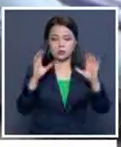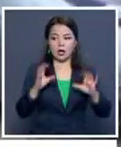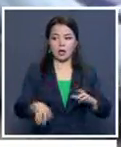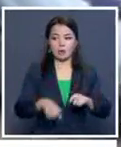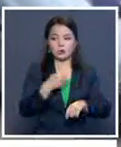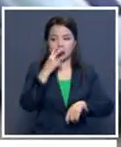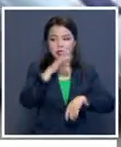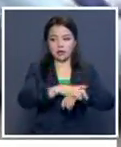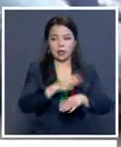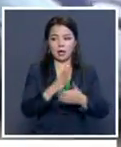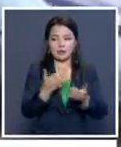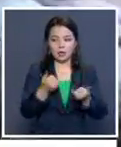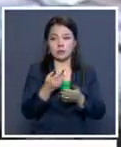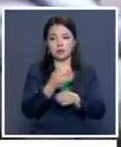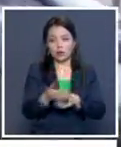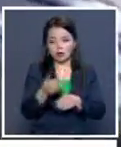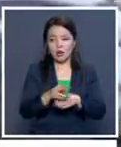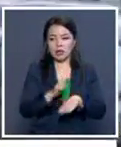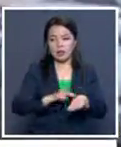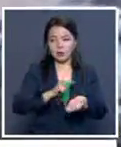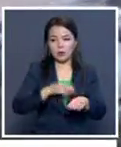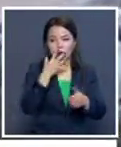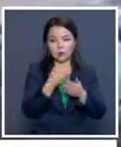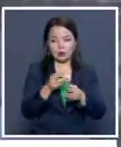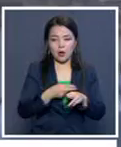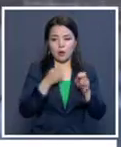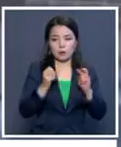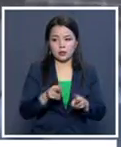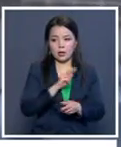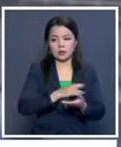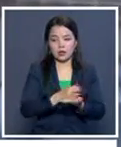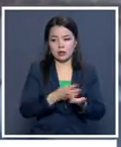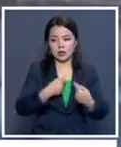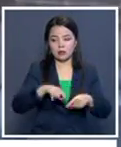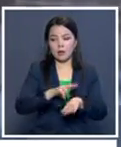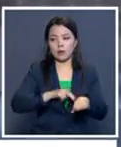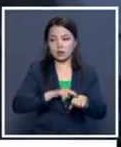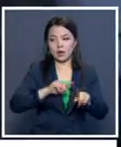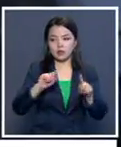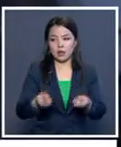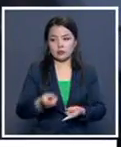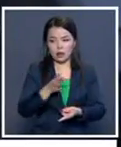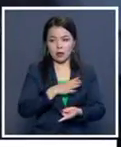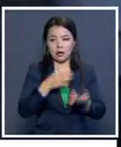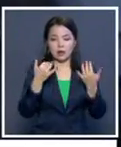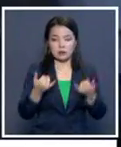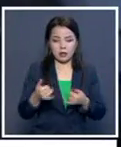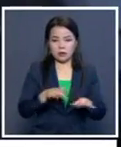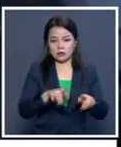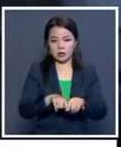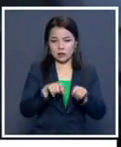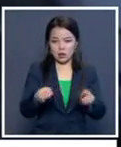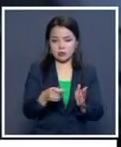жайлы ақпарат түскен соң көп ұзамай инспекторды өзіндік қауіпсіздік қызметкерлері ұстады. Күдіктінің үстінен қылмыстық іс